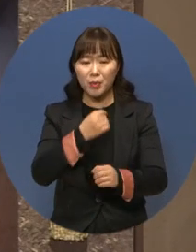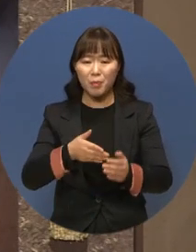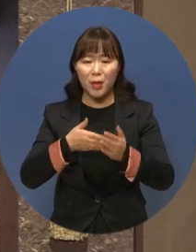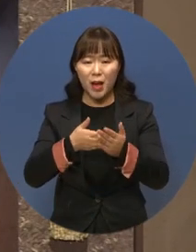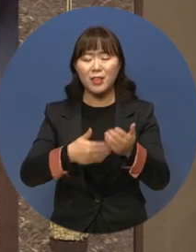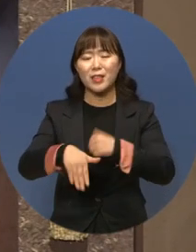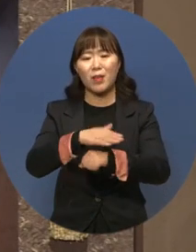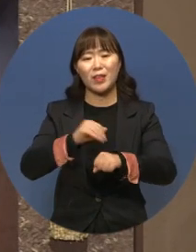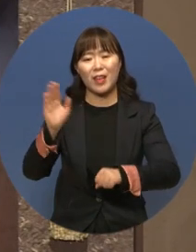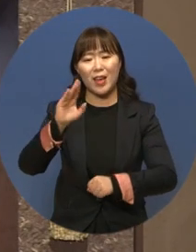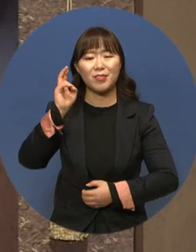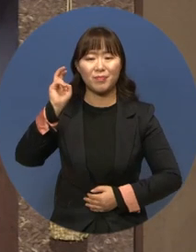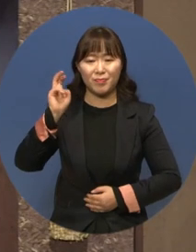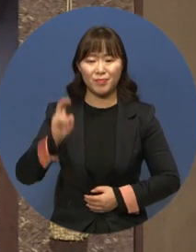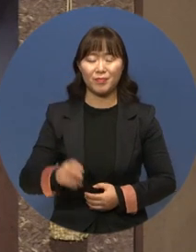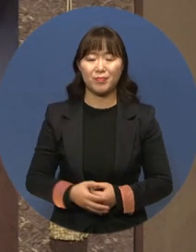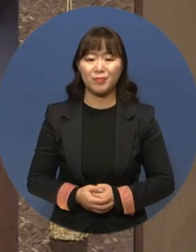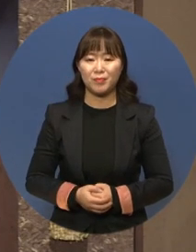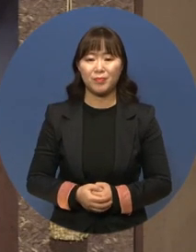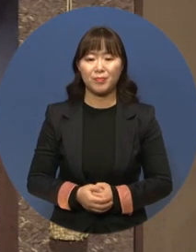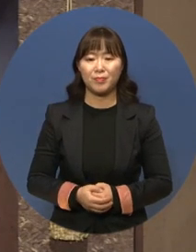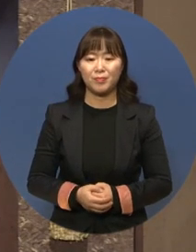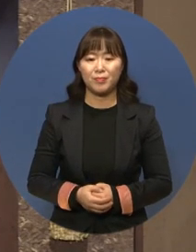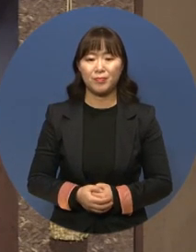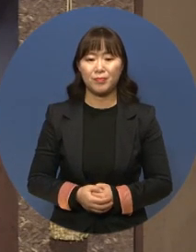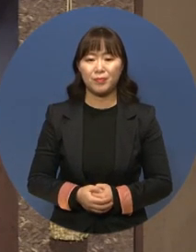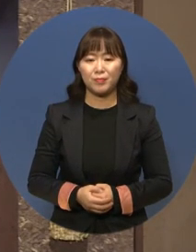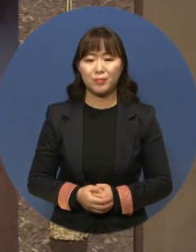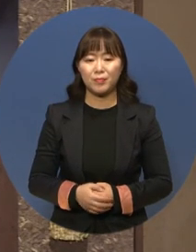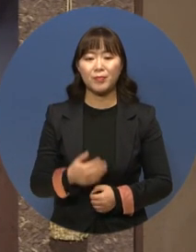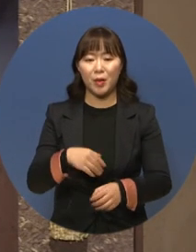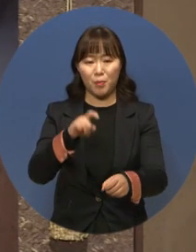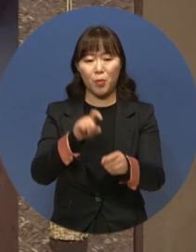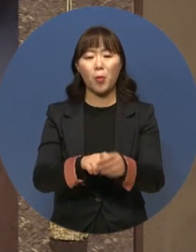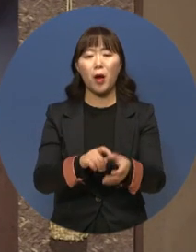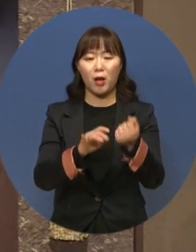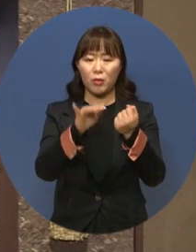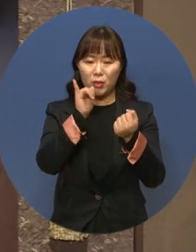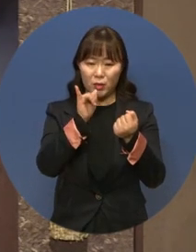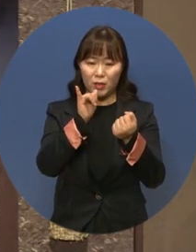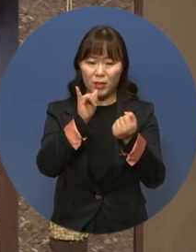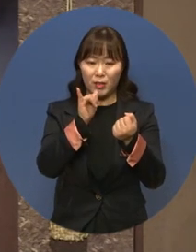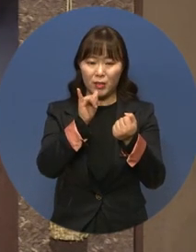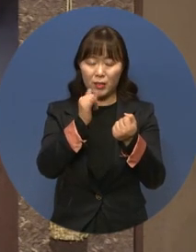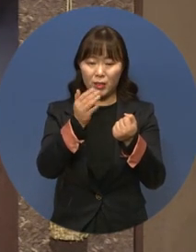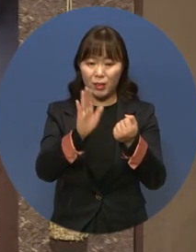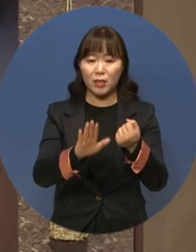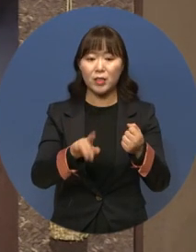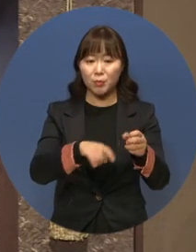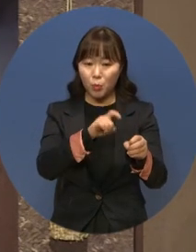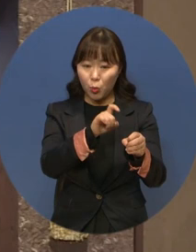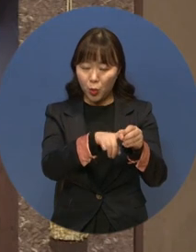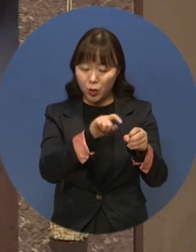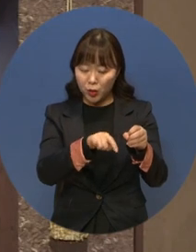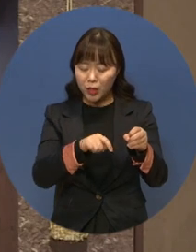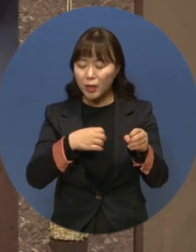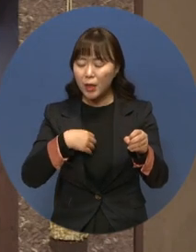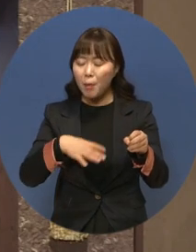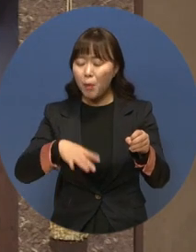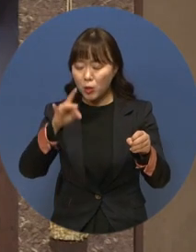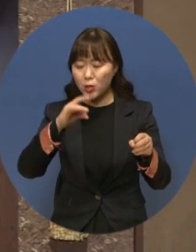수 있는 상황은 아닌 것 같아요. 네네. 그래서 어쨌든 목표는 가지고 있습니다. 근데 제가 그 목표는